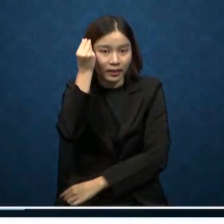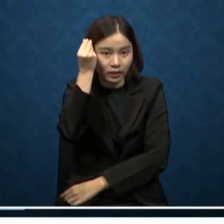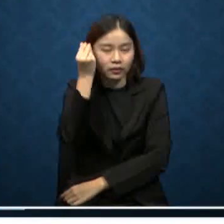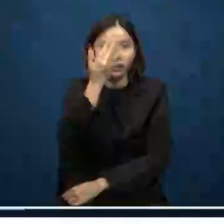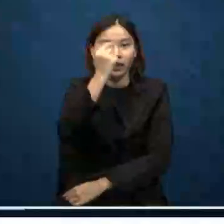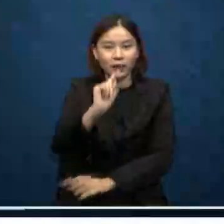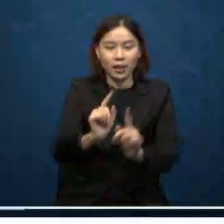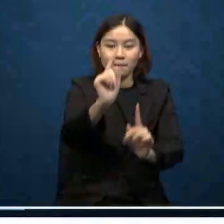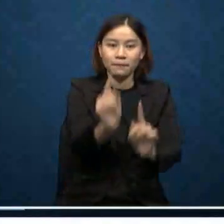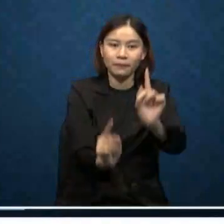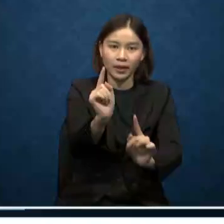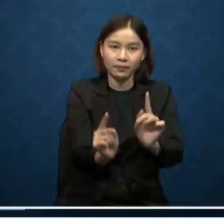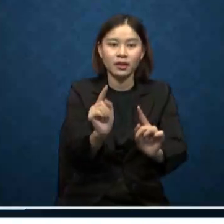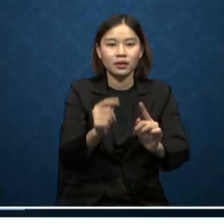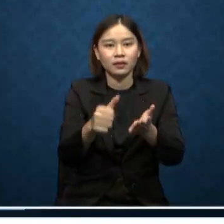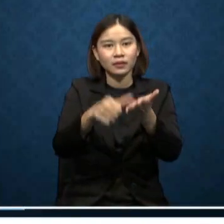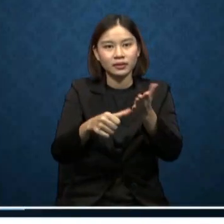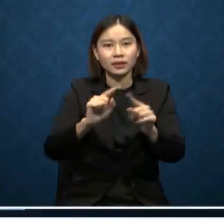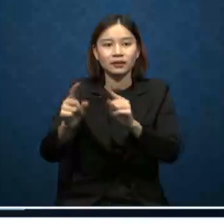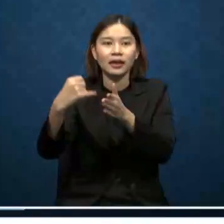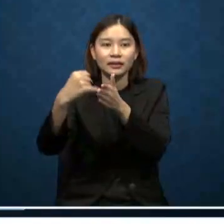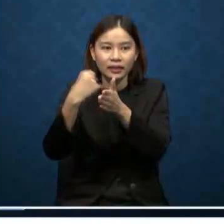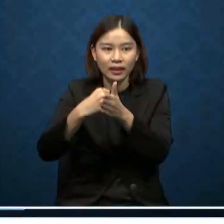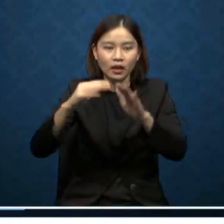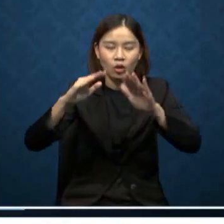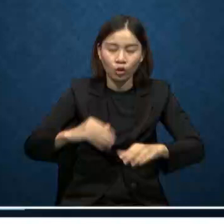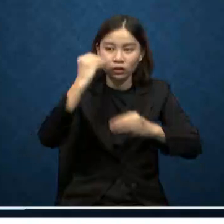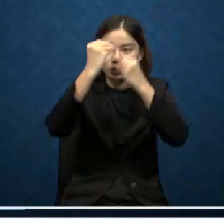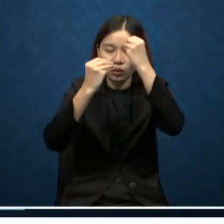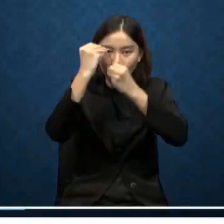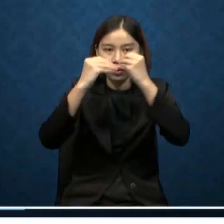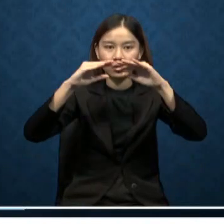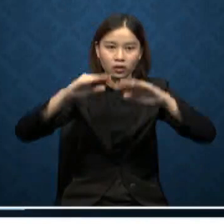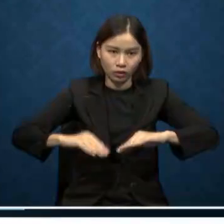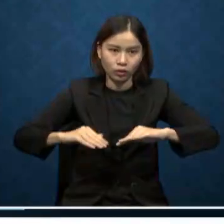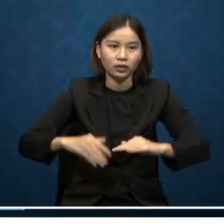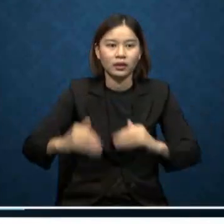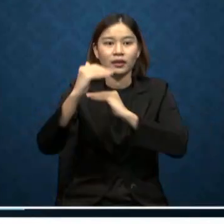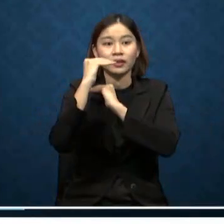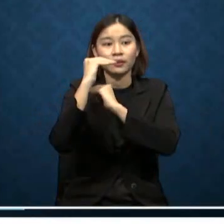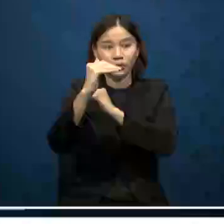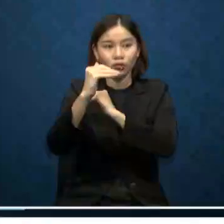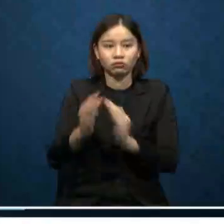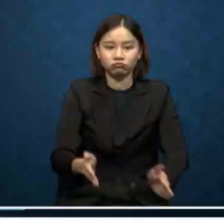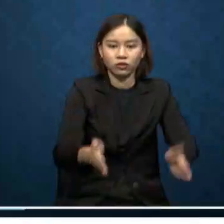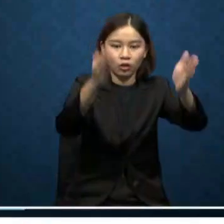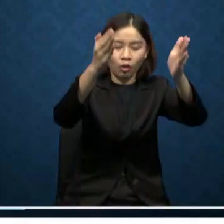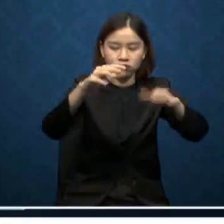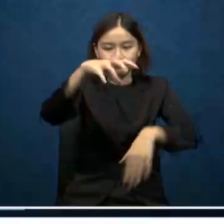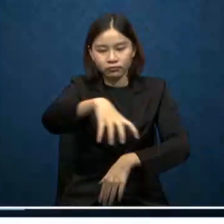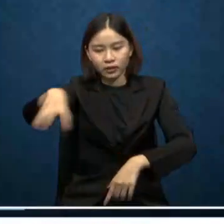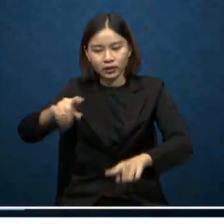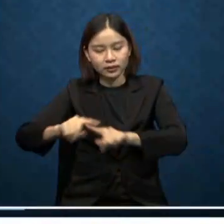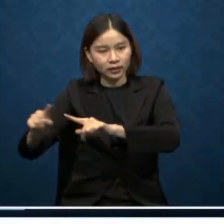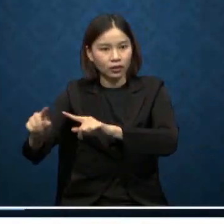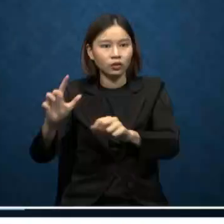เพื่ทำใหการประเมืองจำนงปราศีง่ายขึ้นแลรถความสหรับซ้อนการกำหนดติยามส่ปรูกสร้างทยไม่กอ์กรุมสุขสาน